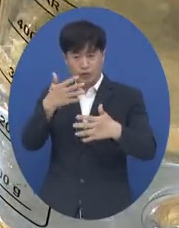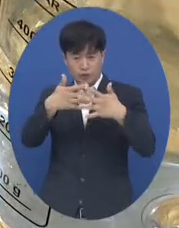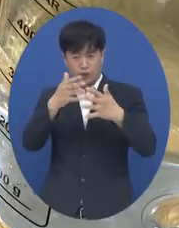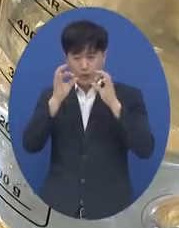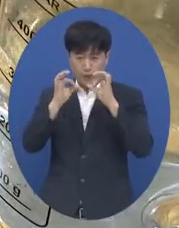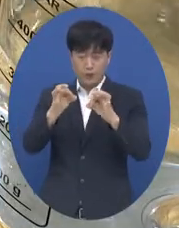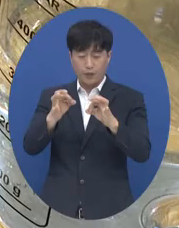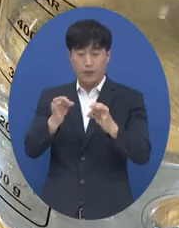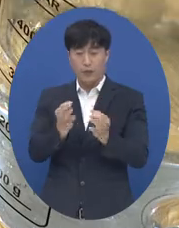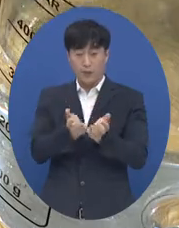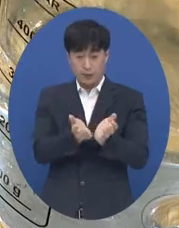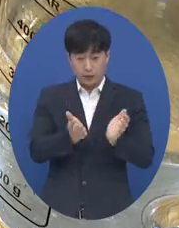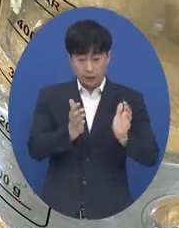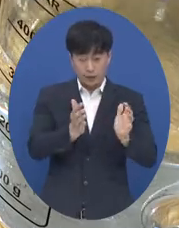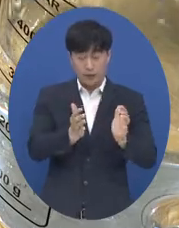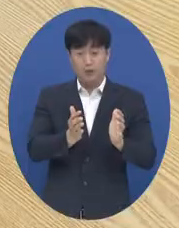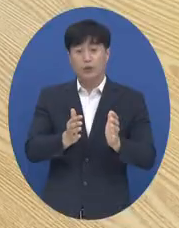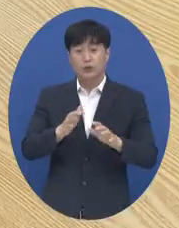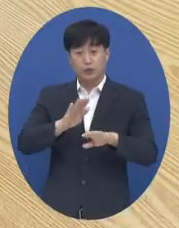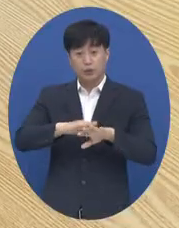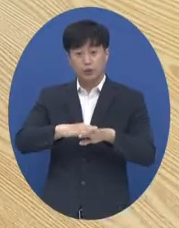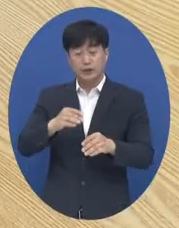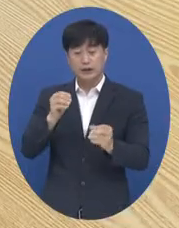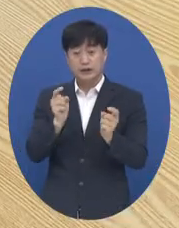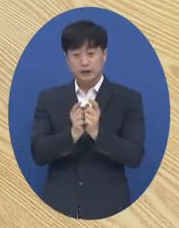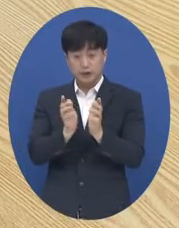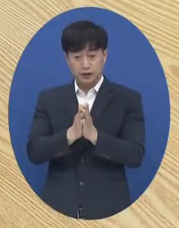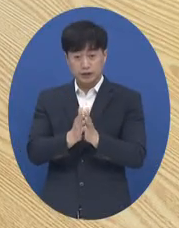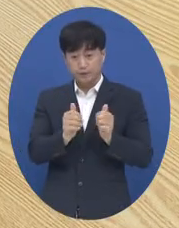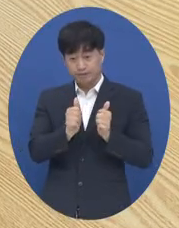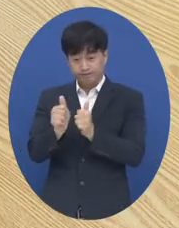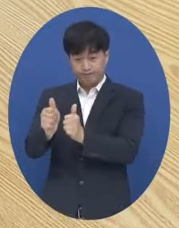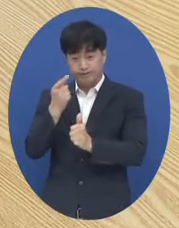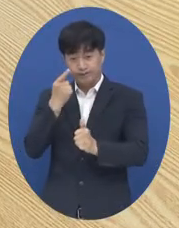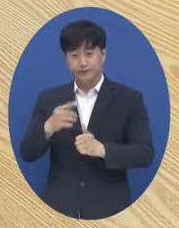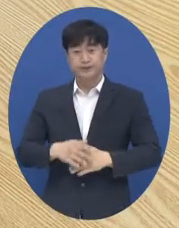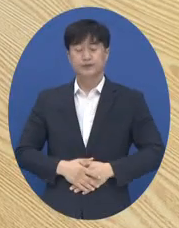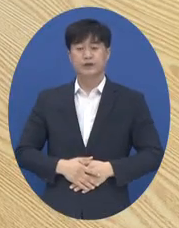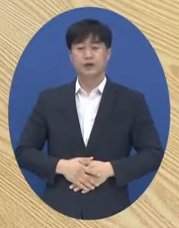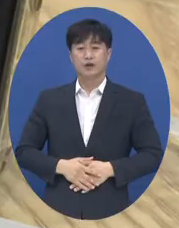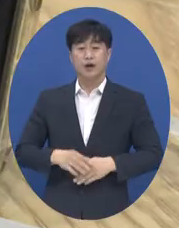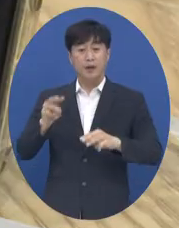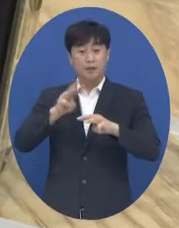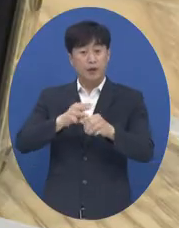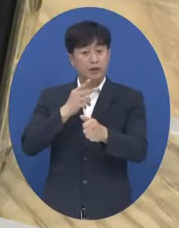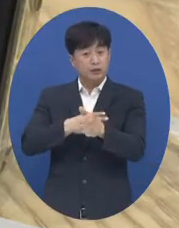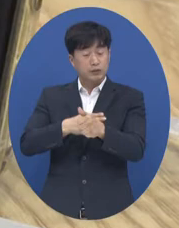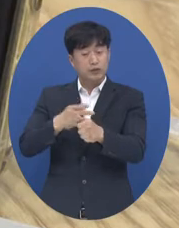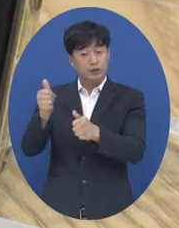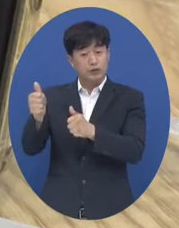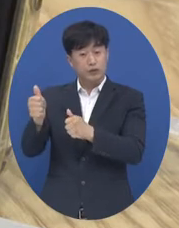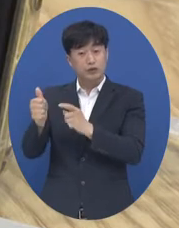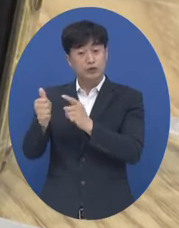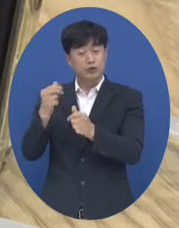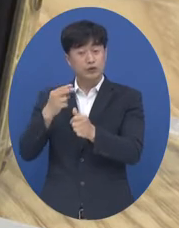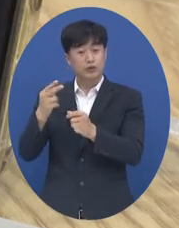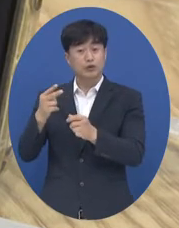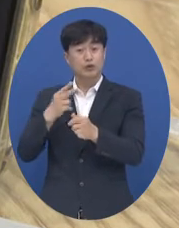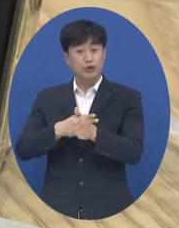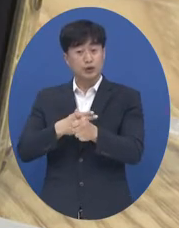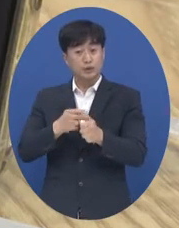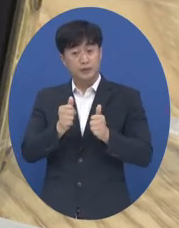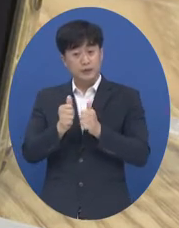키트 속 재료를 가지고 고사리 손으로 하나하나 따라 이 보입니다 농부 선생님 설명에 맞춰 화분에 획을 넣고